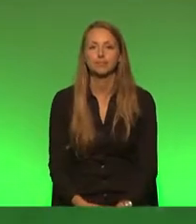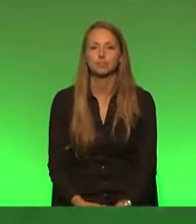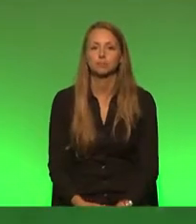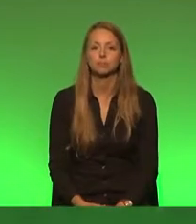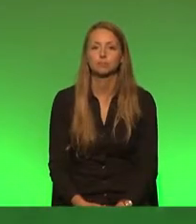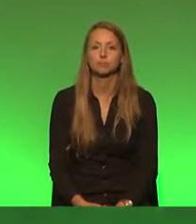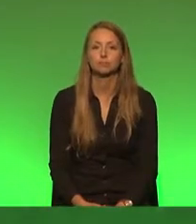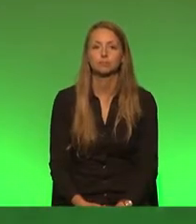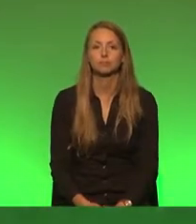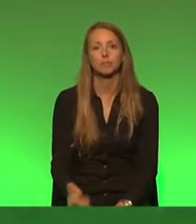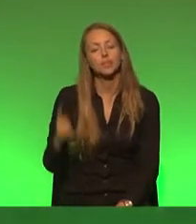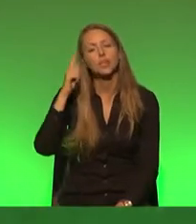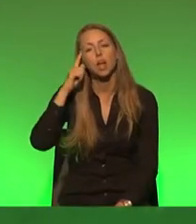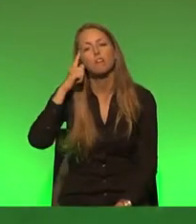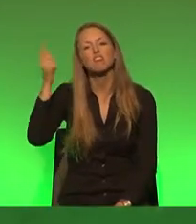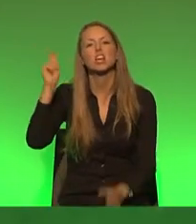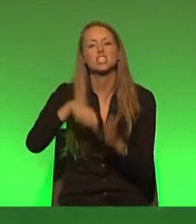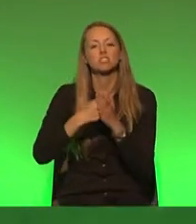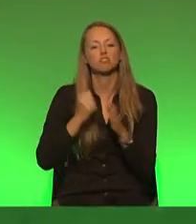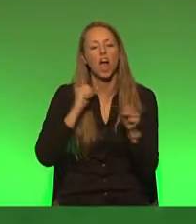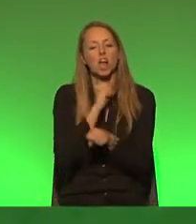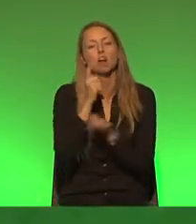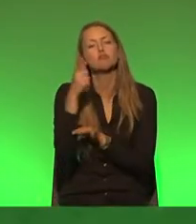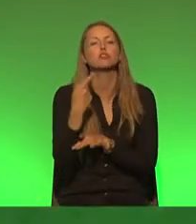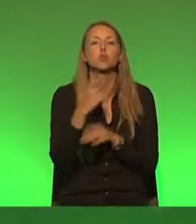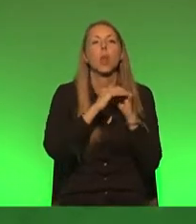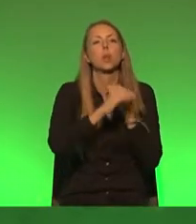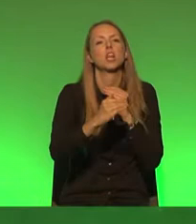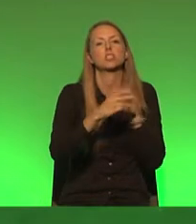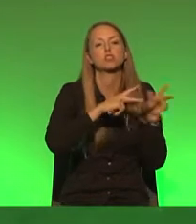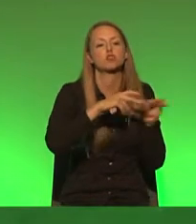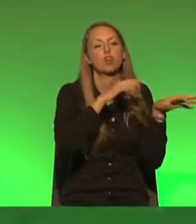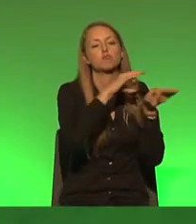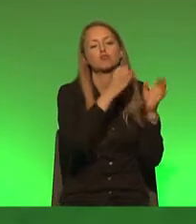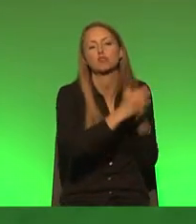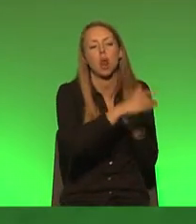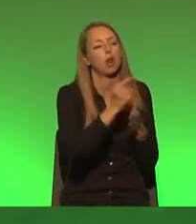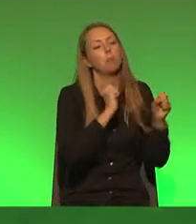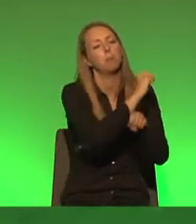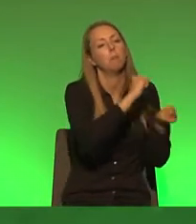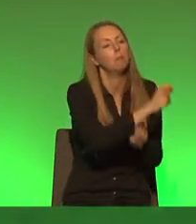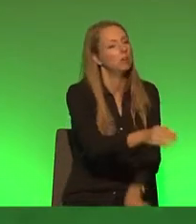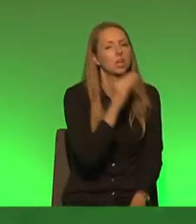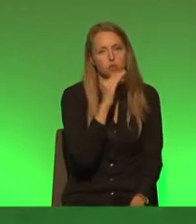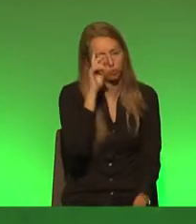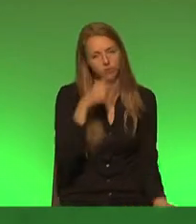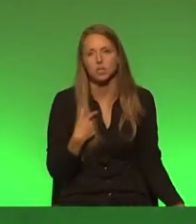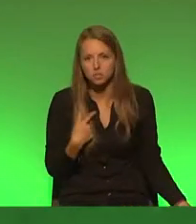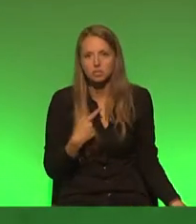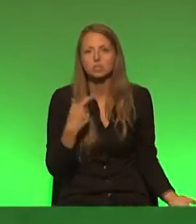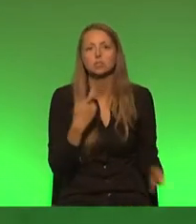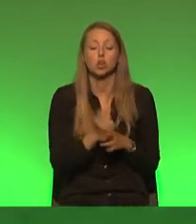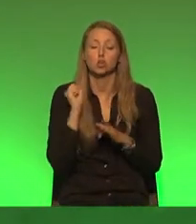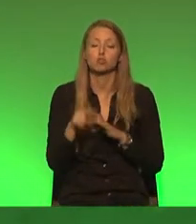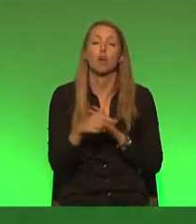Und ich weiß dabei, dass kein Wahlkampf alleine von der Landesgeschäftsstelle aus gewonnen wird. Durch 12 Jahre Kreisgeschäftsführer in